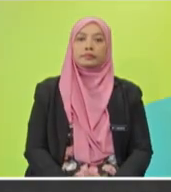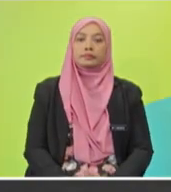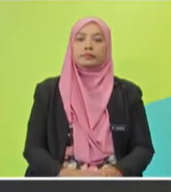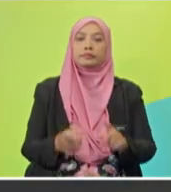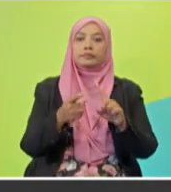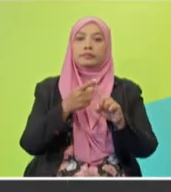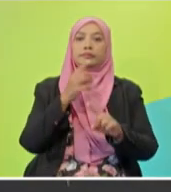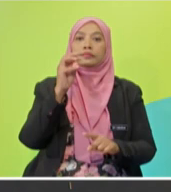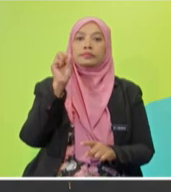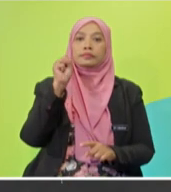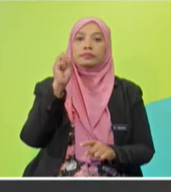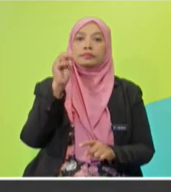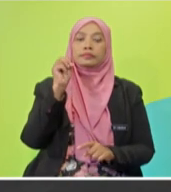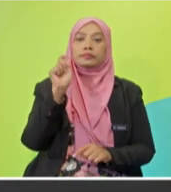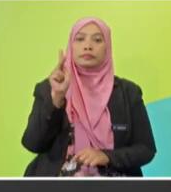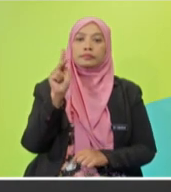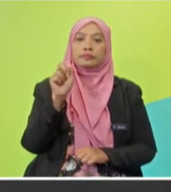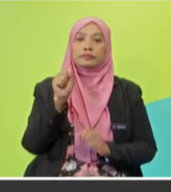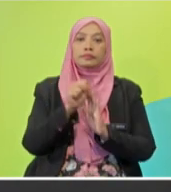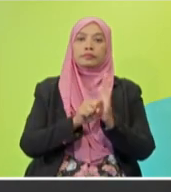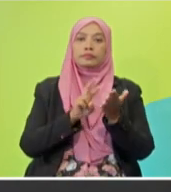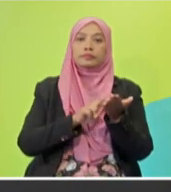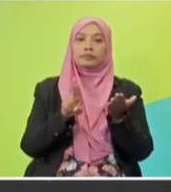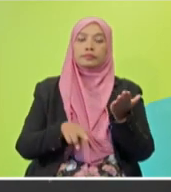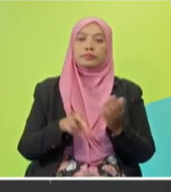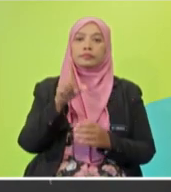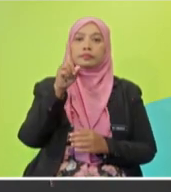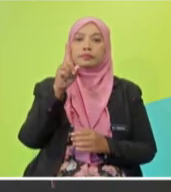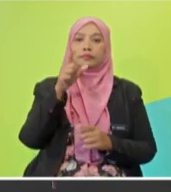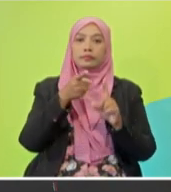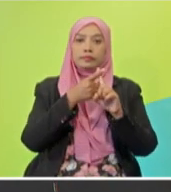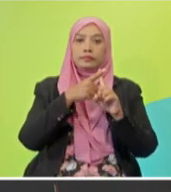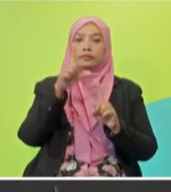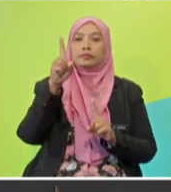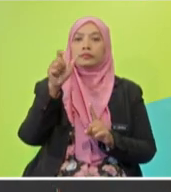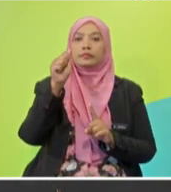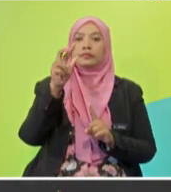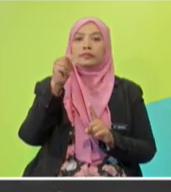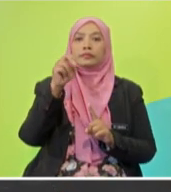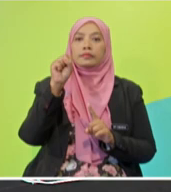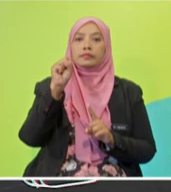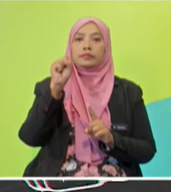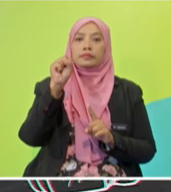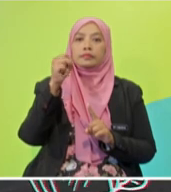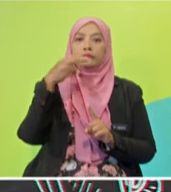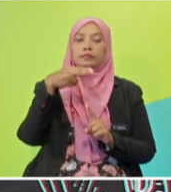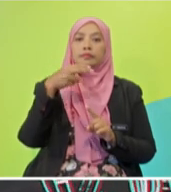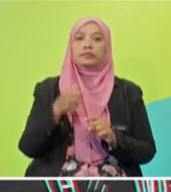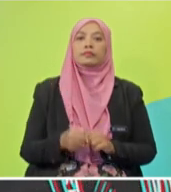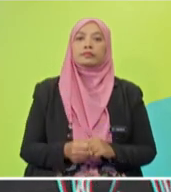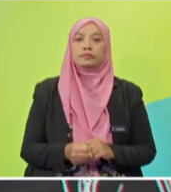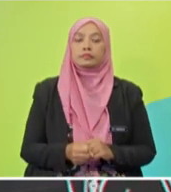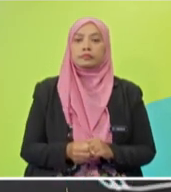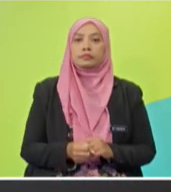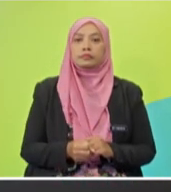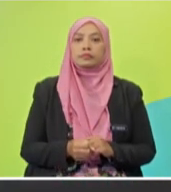SMK Serendah, Sean. Yang pertama adalah Danish Hakimi, yang kedua Alif Firdaus, dan yang ketiga adalah